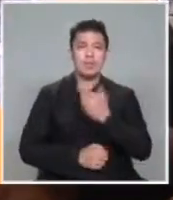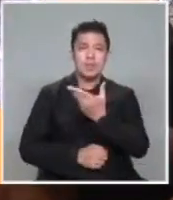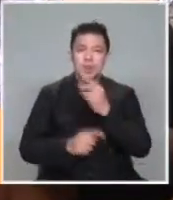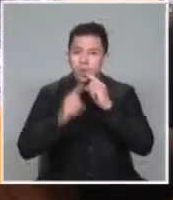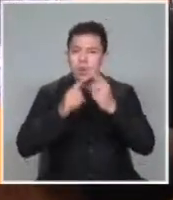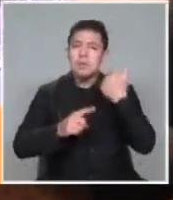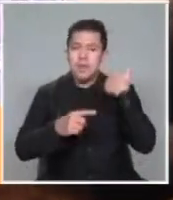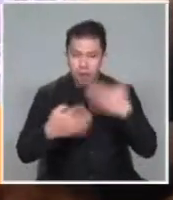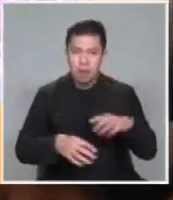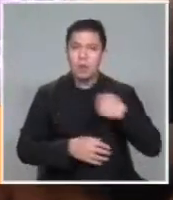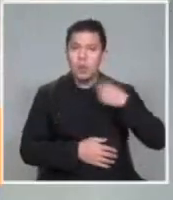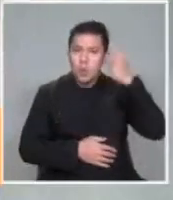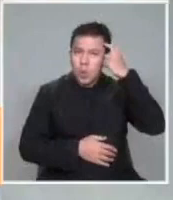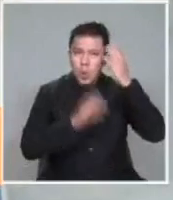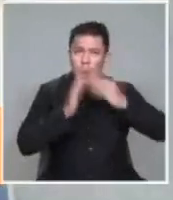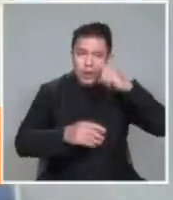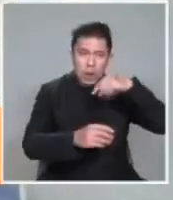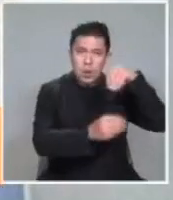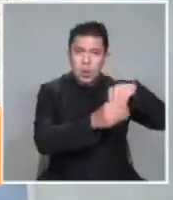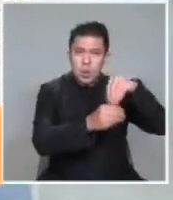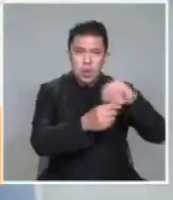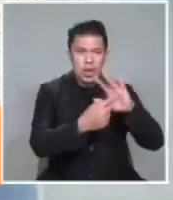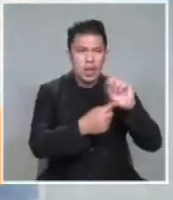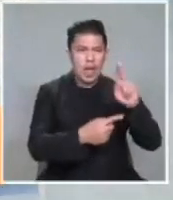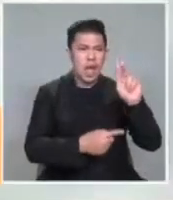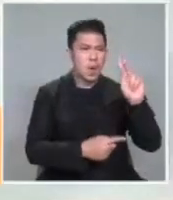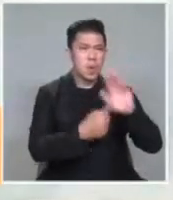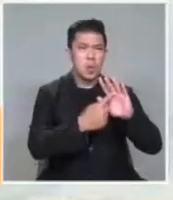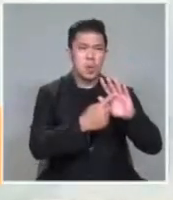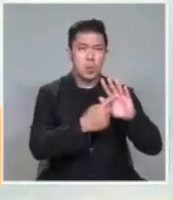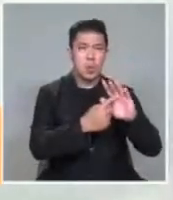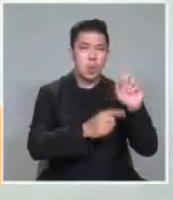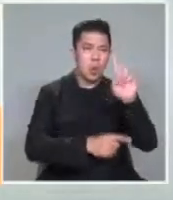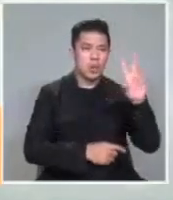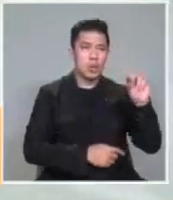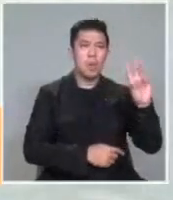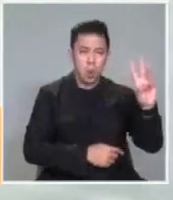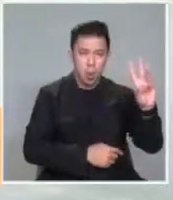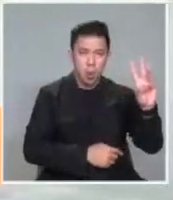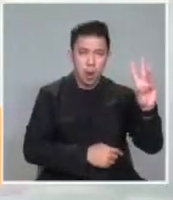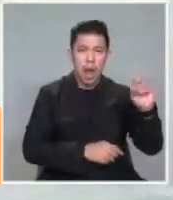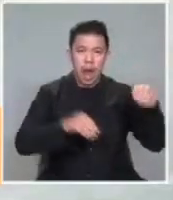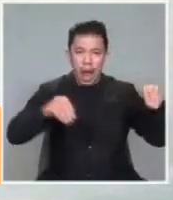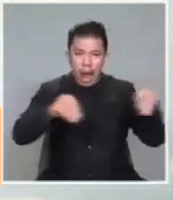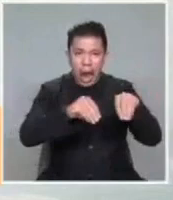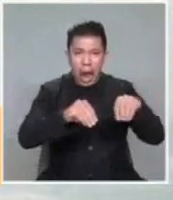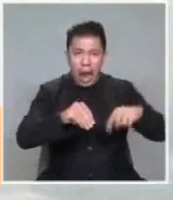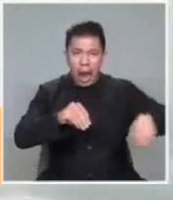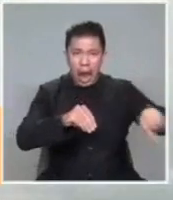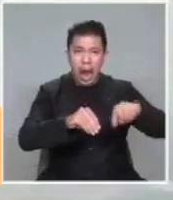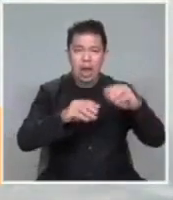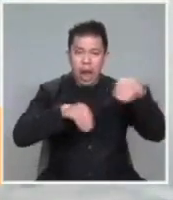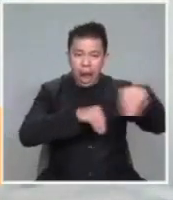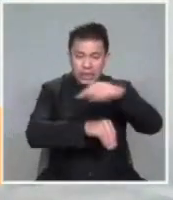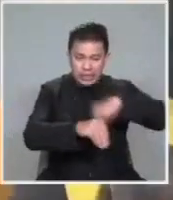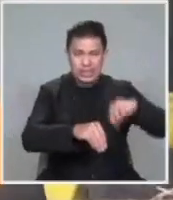คุยกันแล้วทราบว่ามีคนไทยอยู่ในเมืองแทกูจำนวน136คนและอยู่บริเวณรอบๆ300กว่า